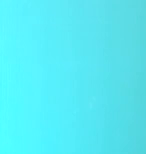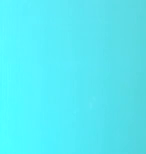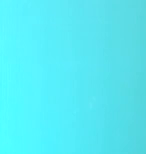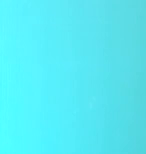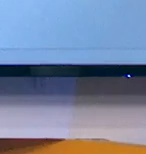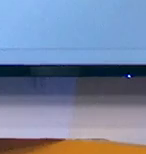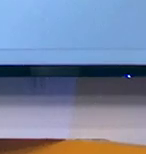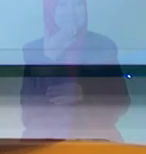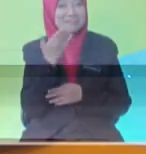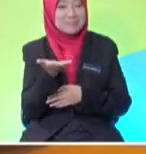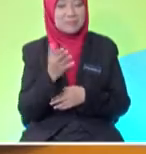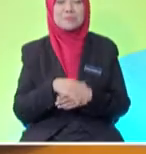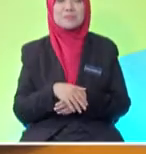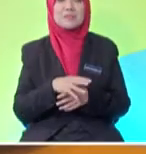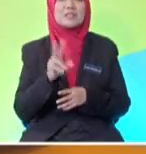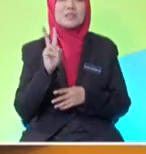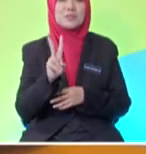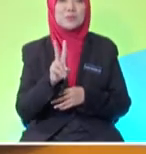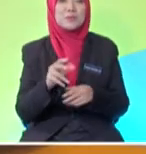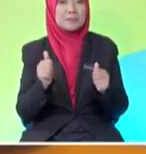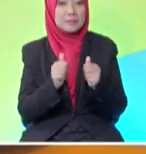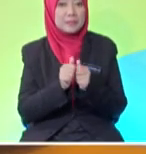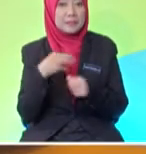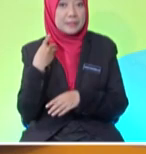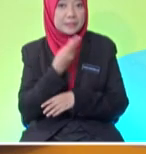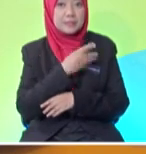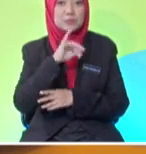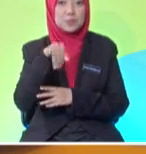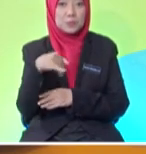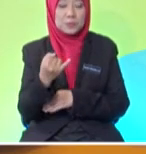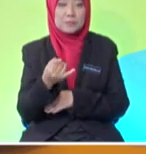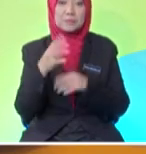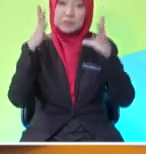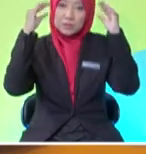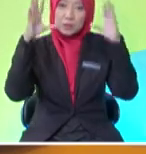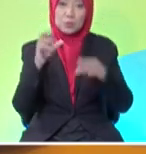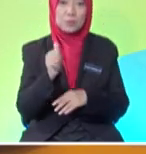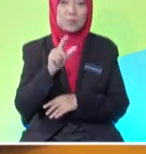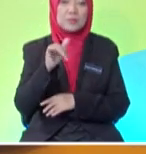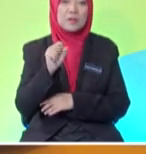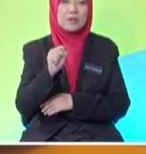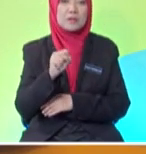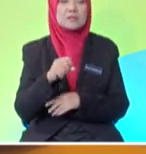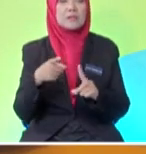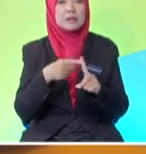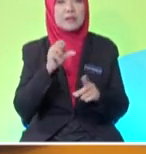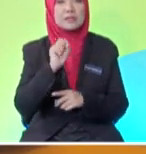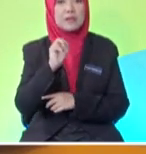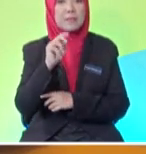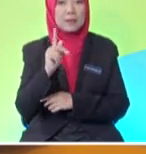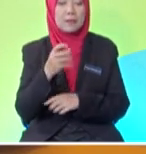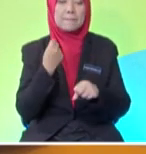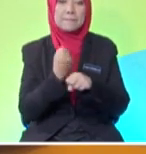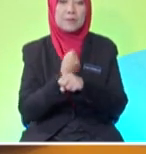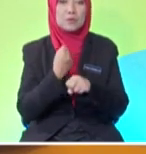yang kedua bersama dengan kita juga cekgu Muhammad Ilyas Imam dari sekolah menengah kebangsaan batu